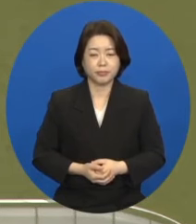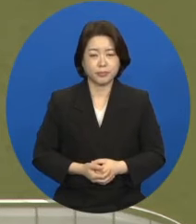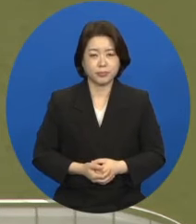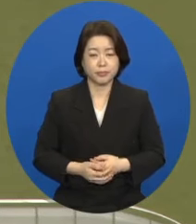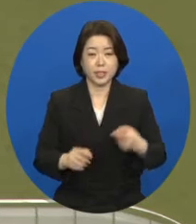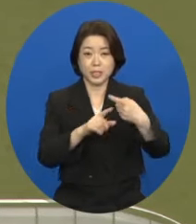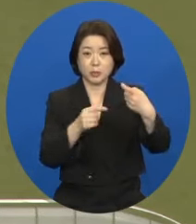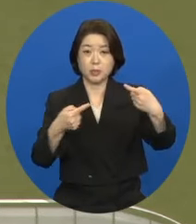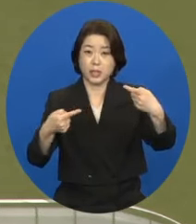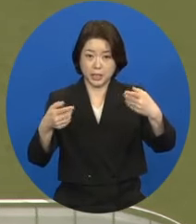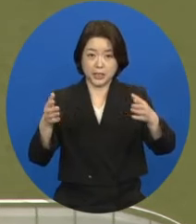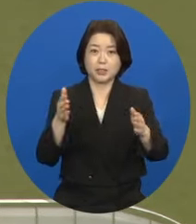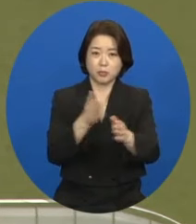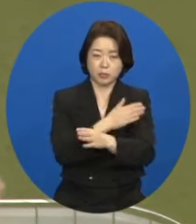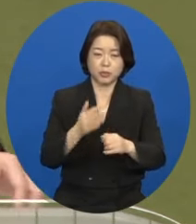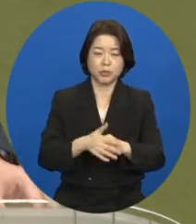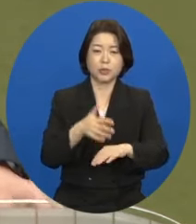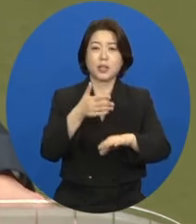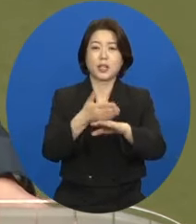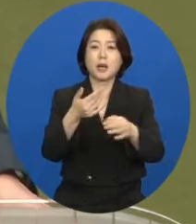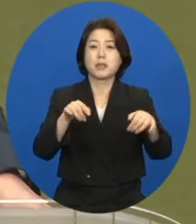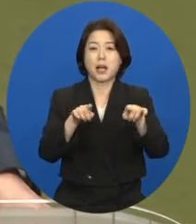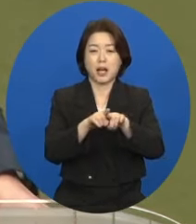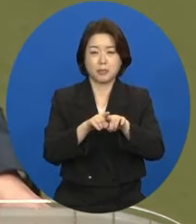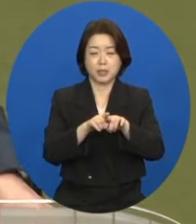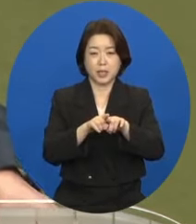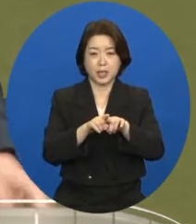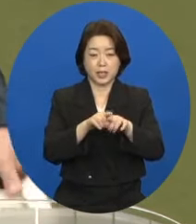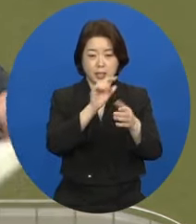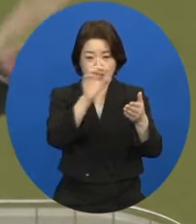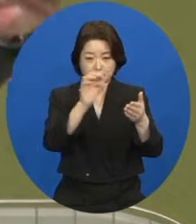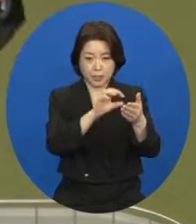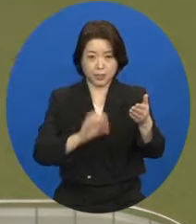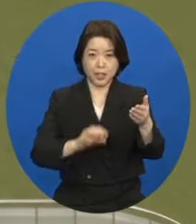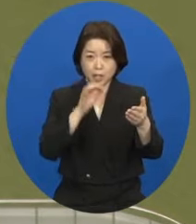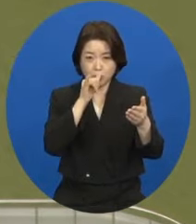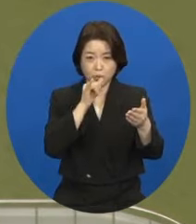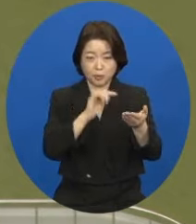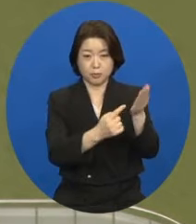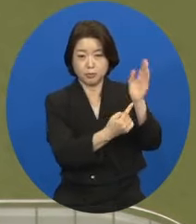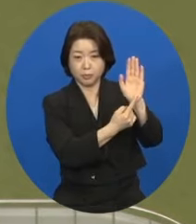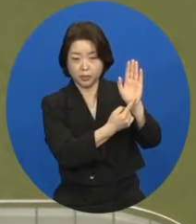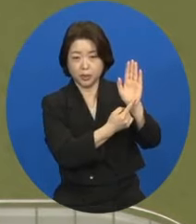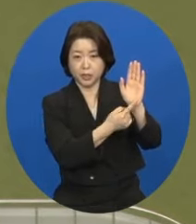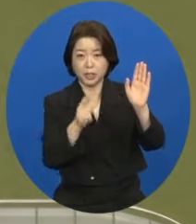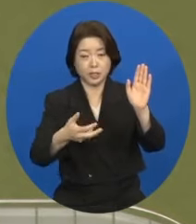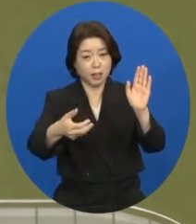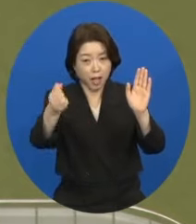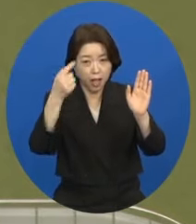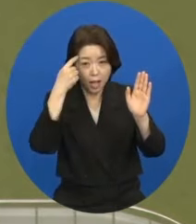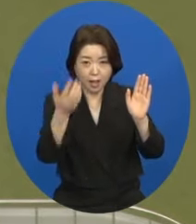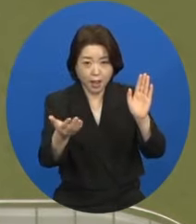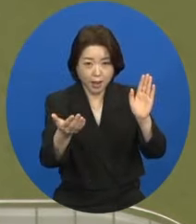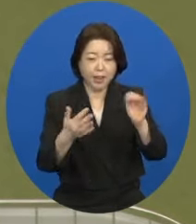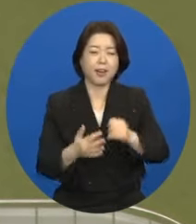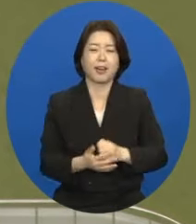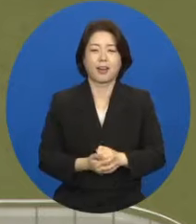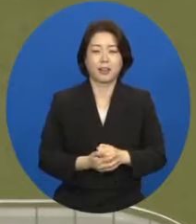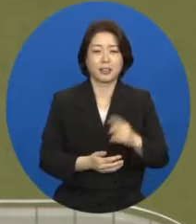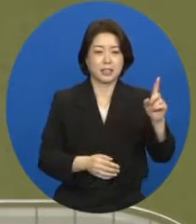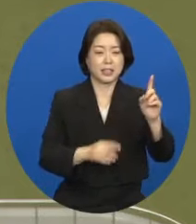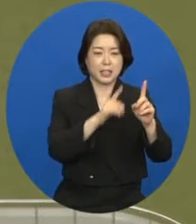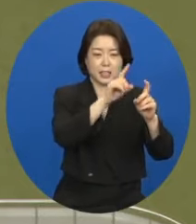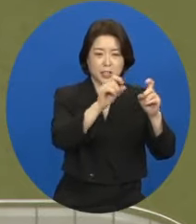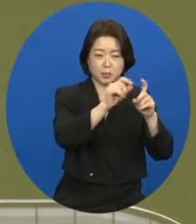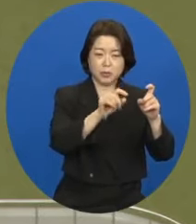11월 1일부터 감사 함께 달력을 우리가 하기로 했는데 혹시 못 받으신 분 계십니까? 여기 보시면 1일부터 17일까지